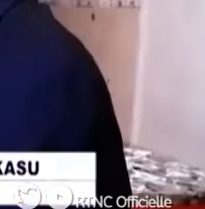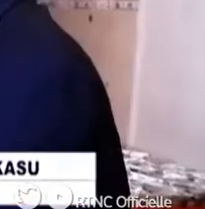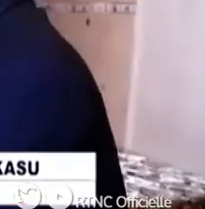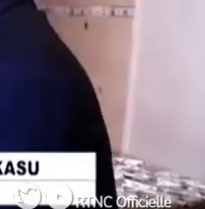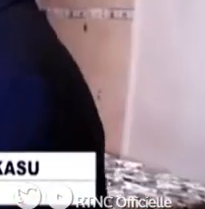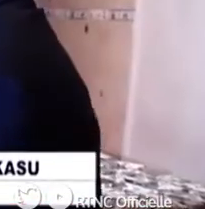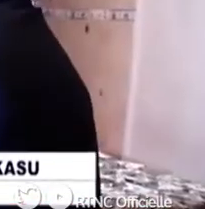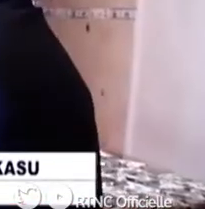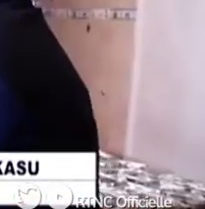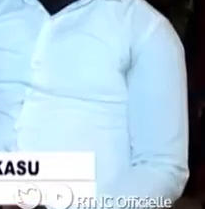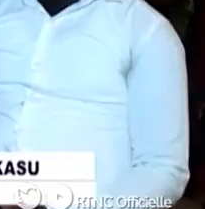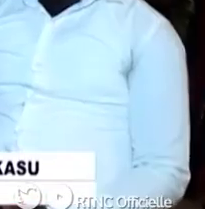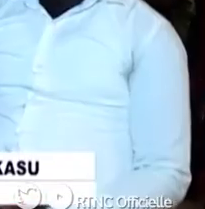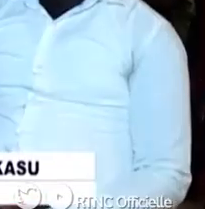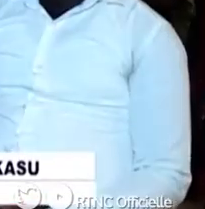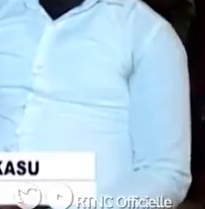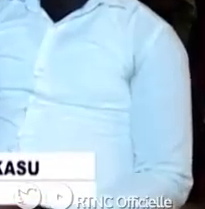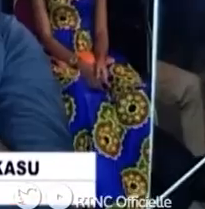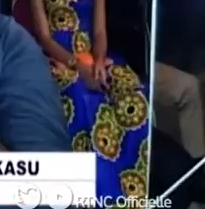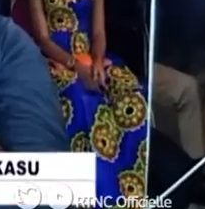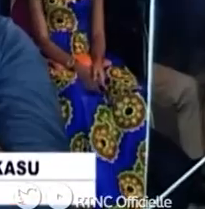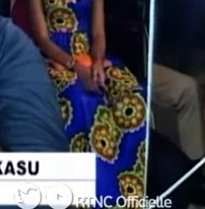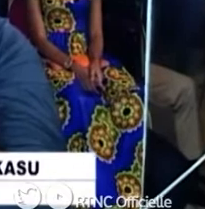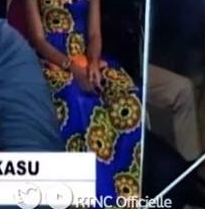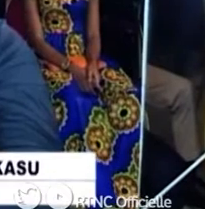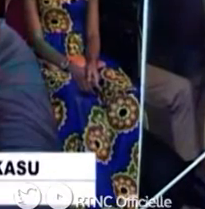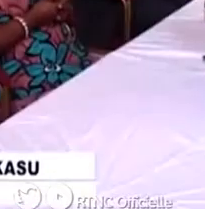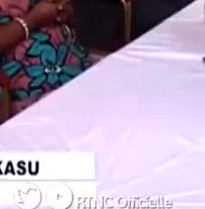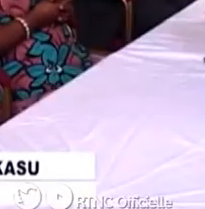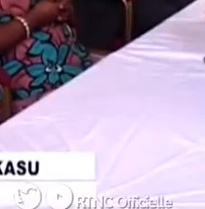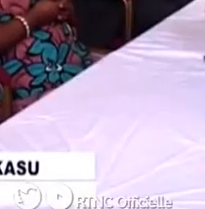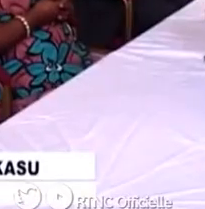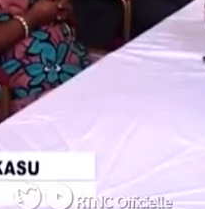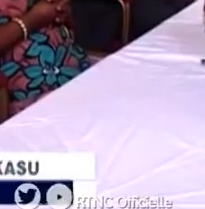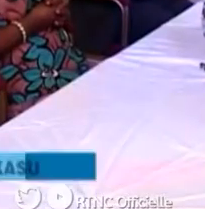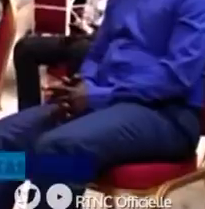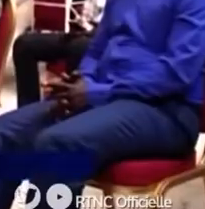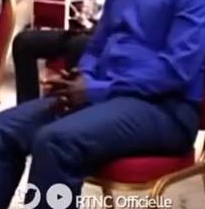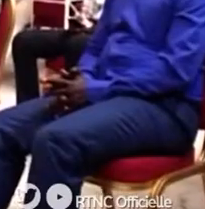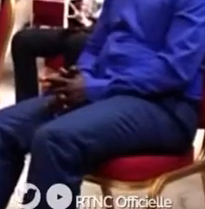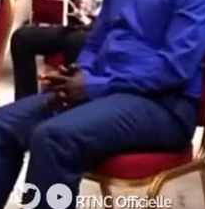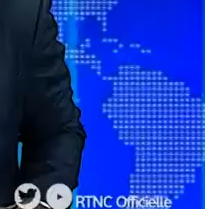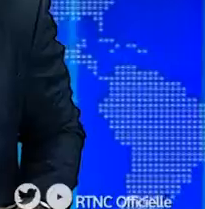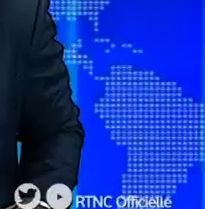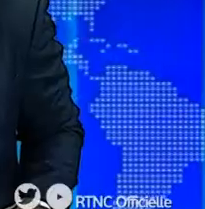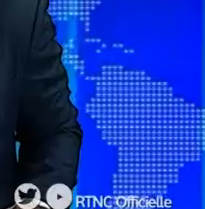et la sensibilisation sur l'anémie SS ont marqué leur présence, notamment le réseau DREPA.